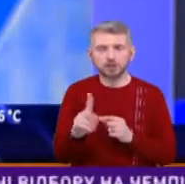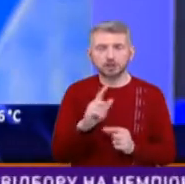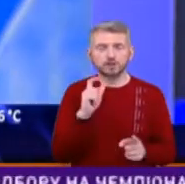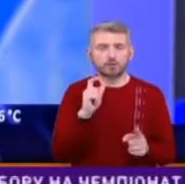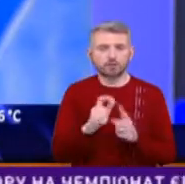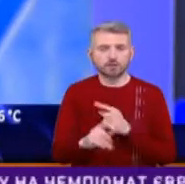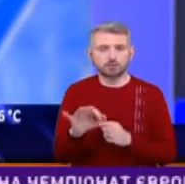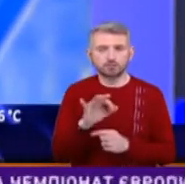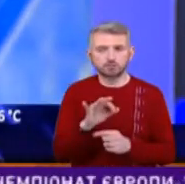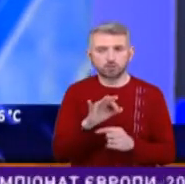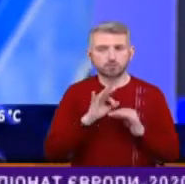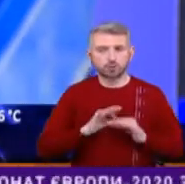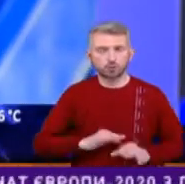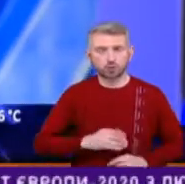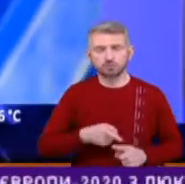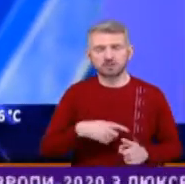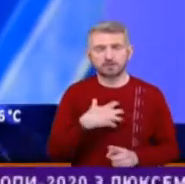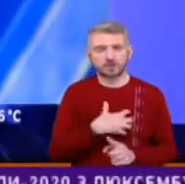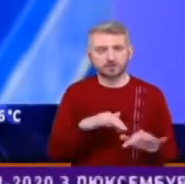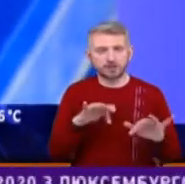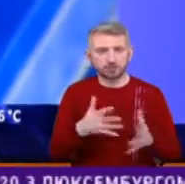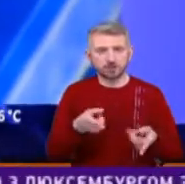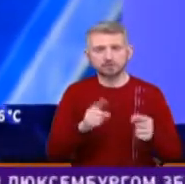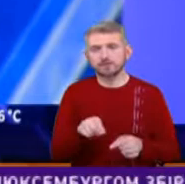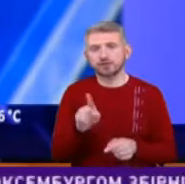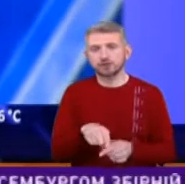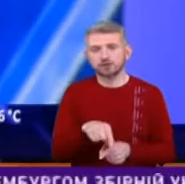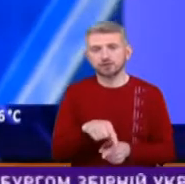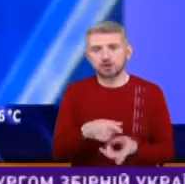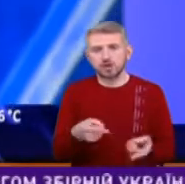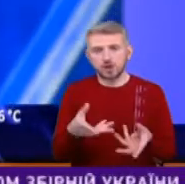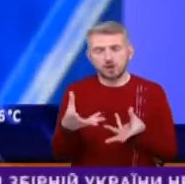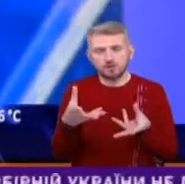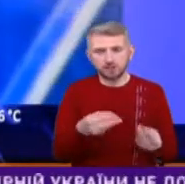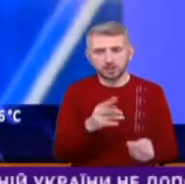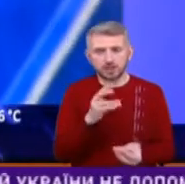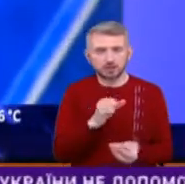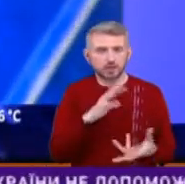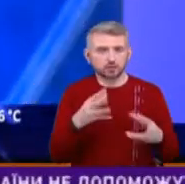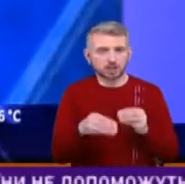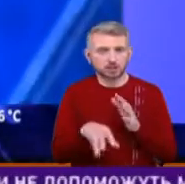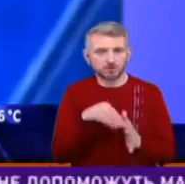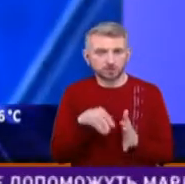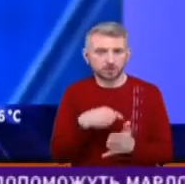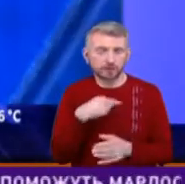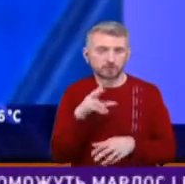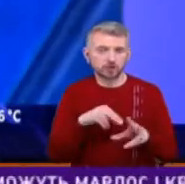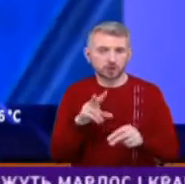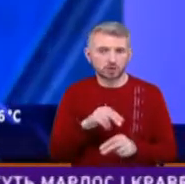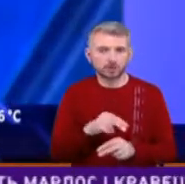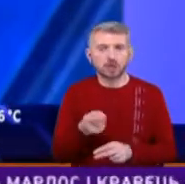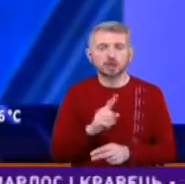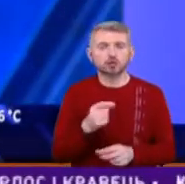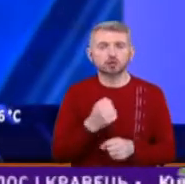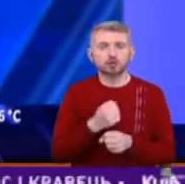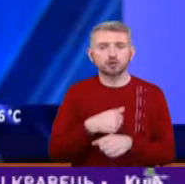А щоб відповісти про прокурора, бо це важлива історія, насправді, і теж певним чином вплинув і на результати виборів, я вважаю. Те, що